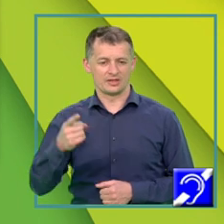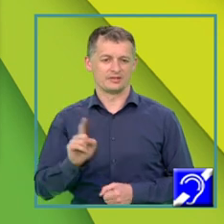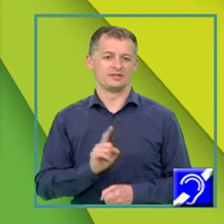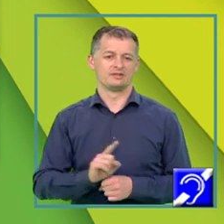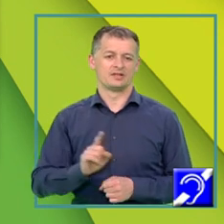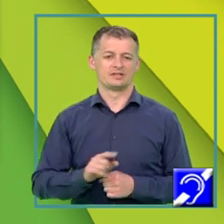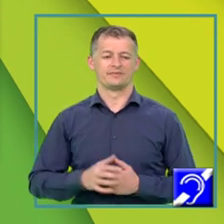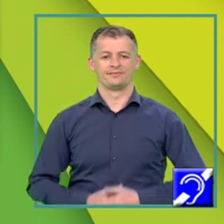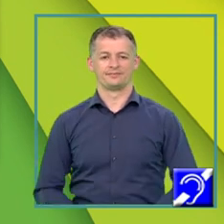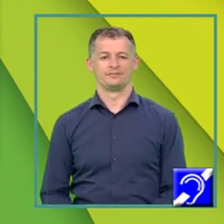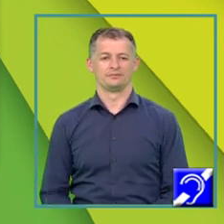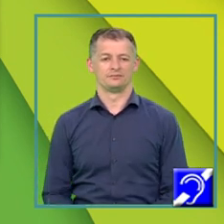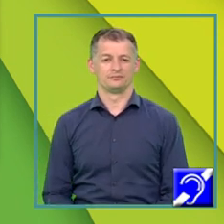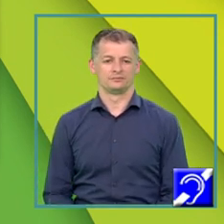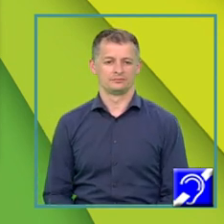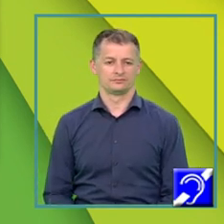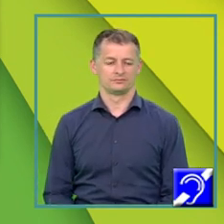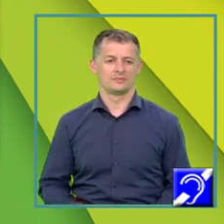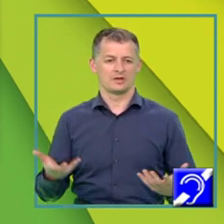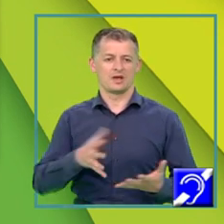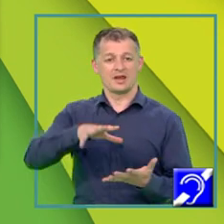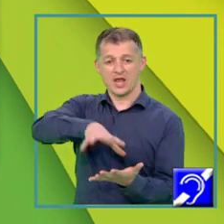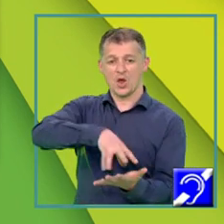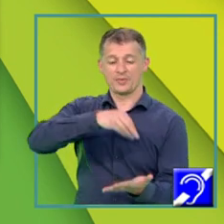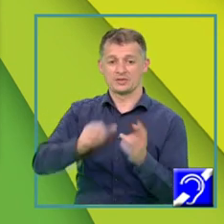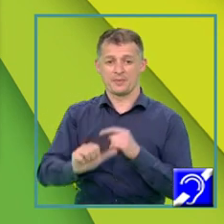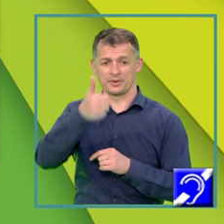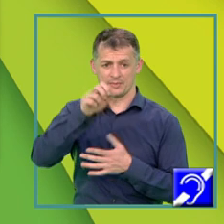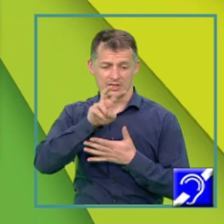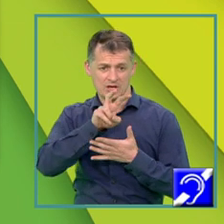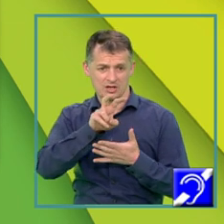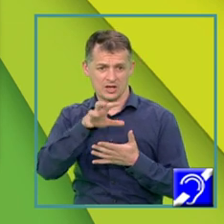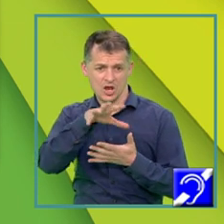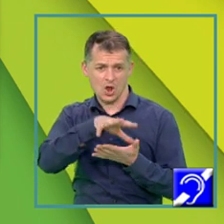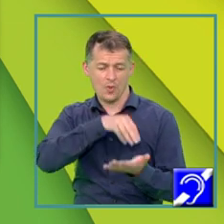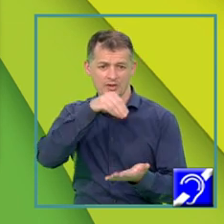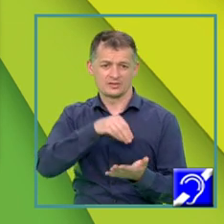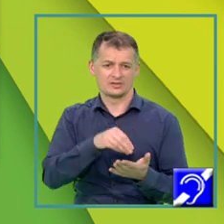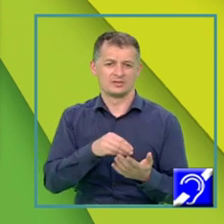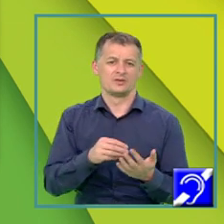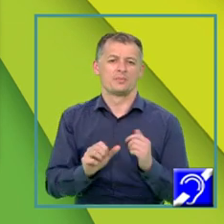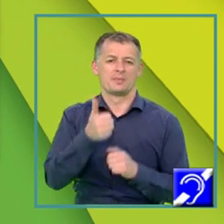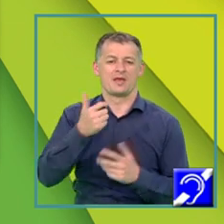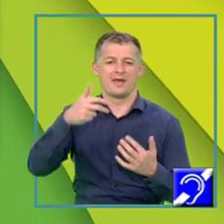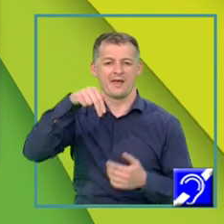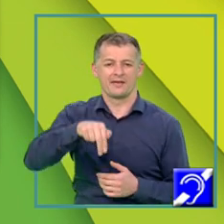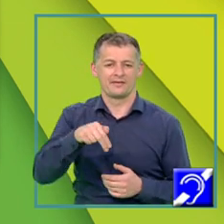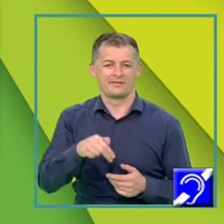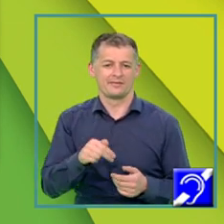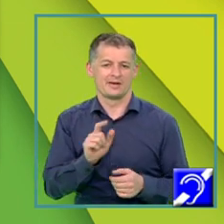Saturn încep y3 are Copiază primele cel mult an caractere ale textului